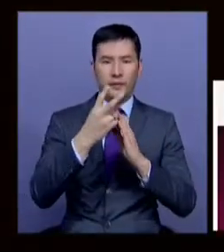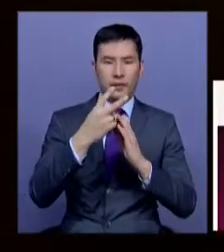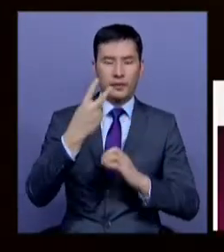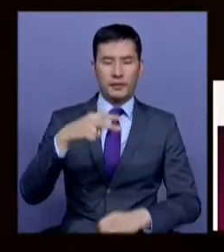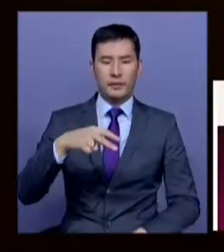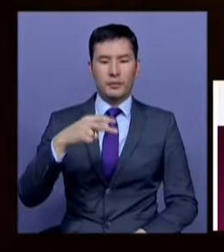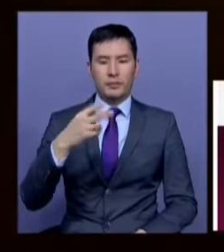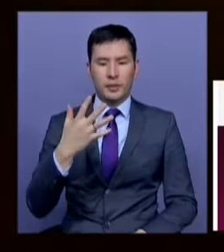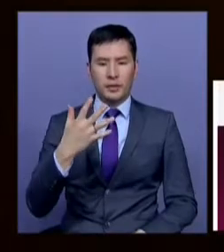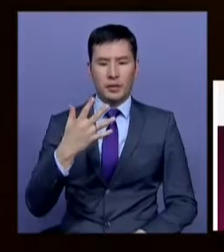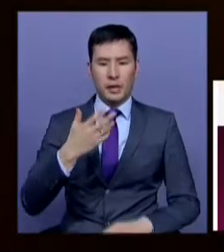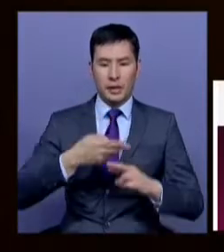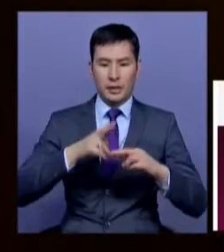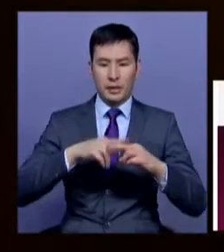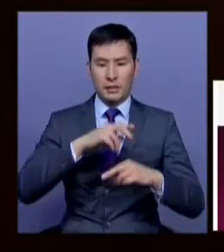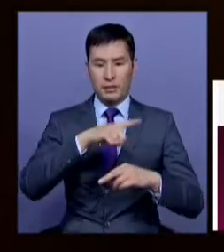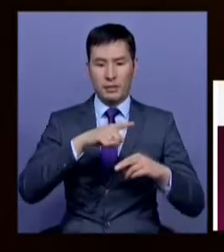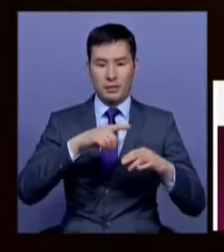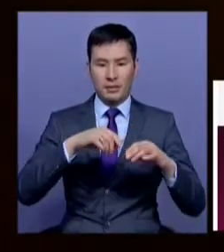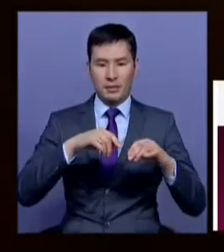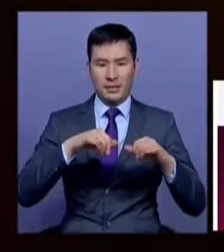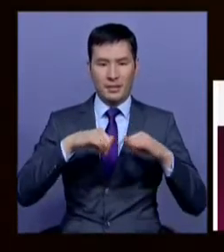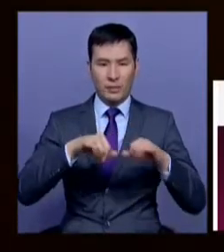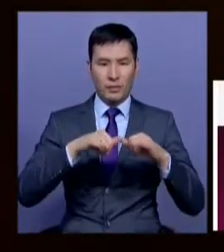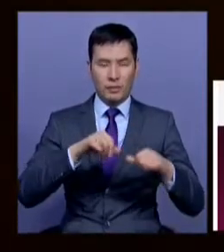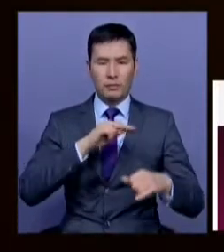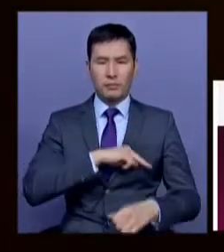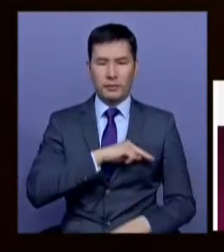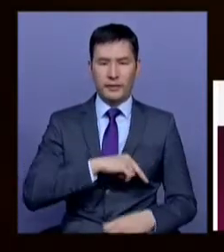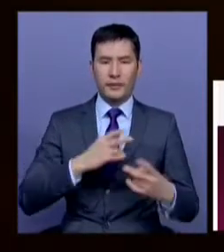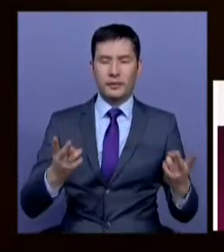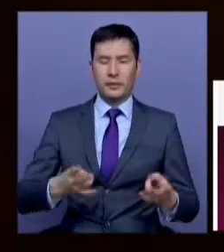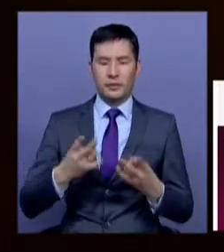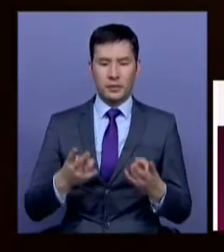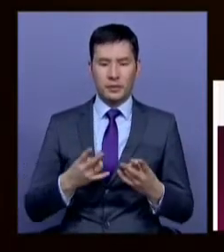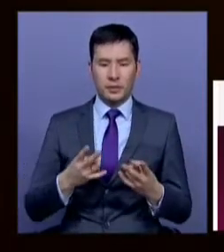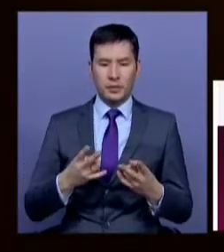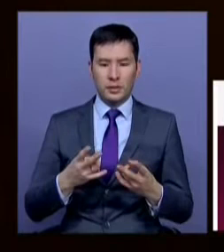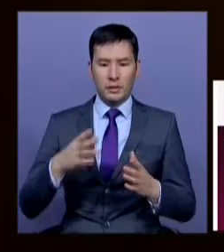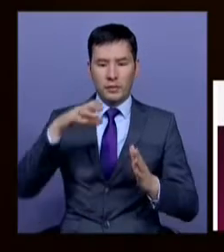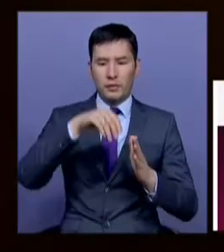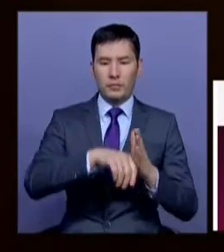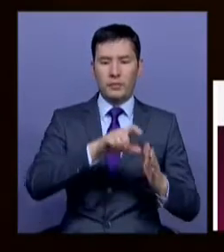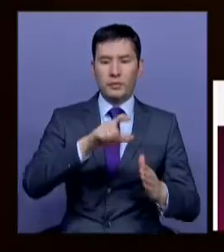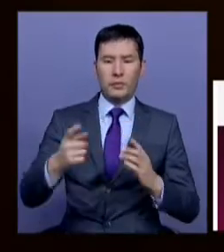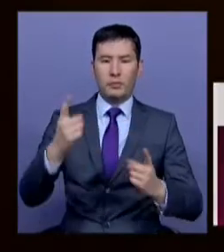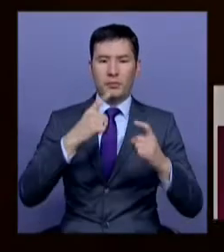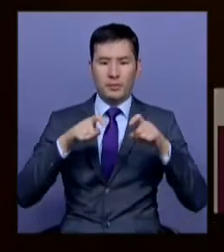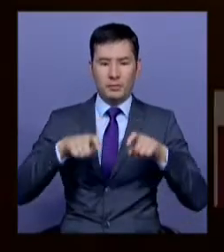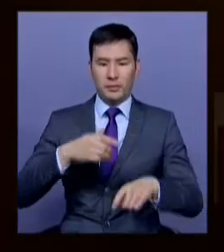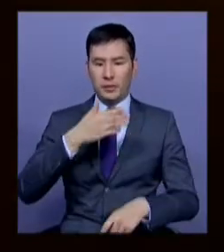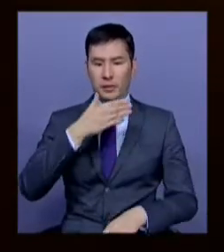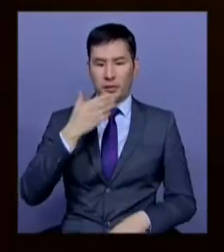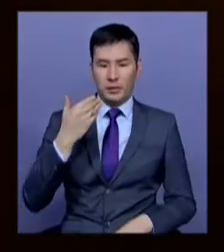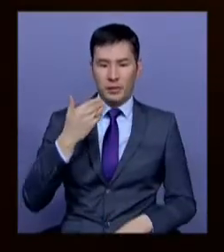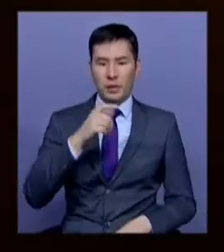12:25-ті көрсетіп тұр, ал мына дәмхана карантиндік шектеулерге қарамастан әлі де жұмыс істеуде. Нысан ішінде келушілер отырмаса да